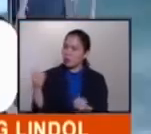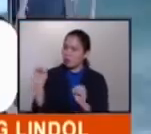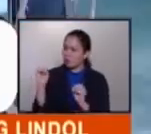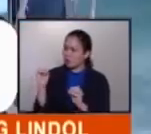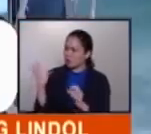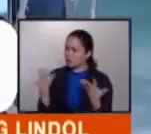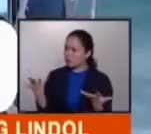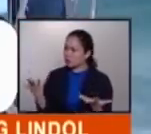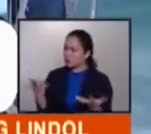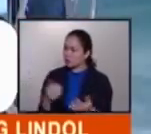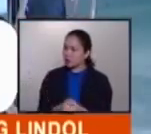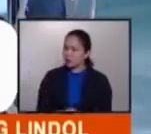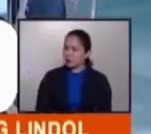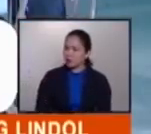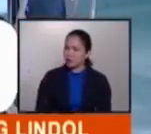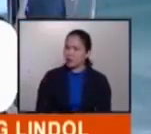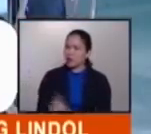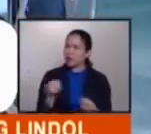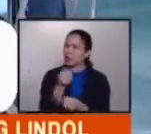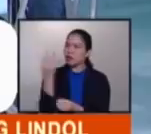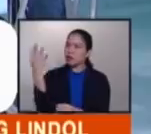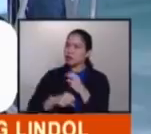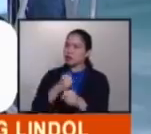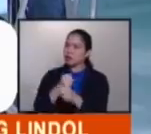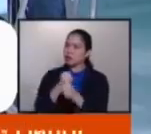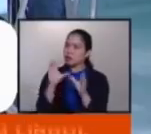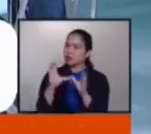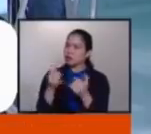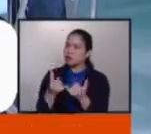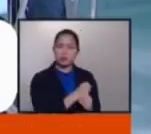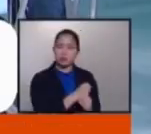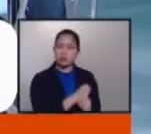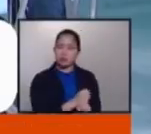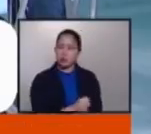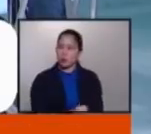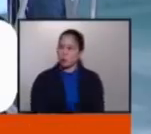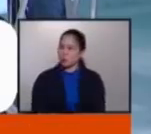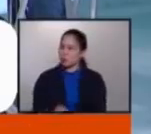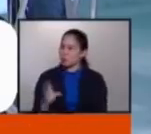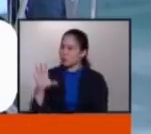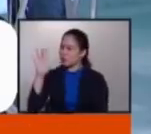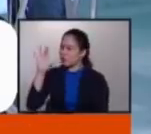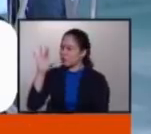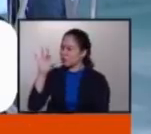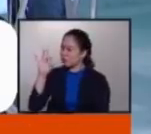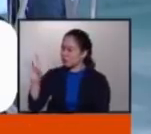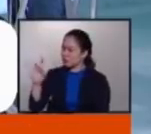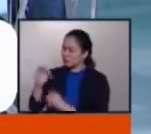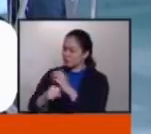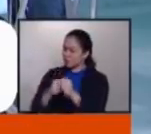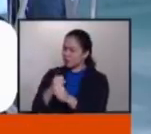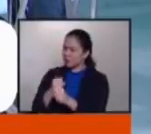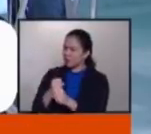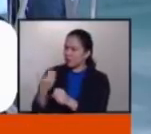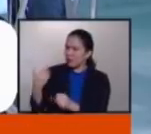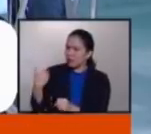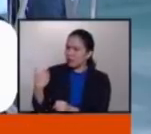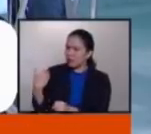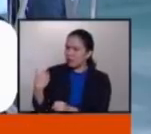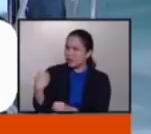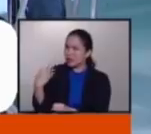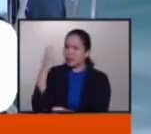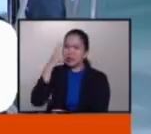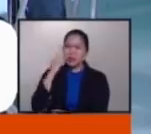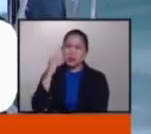pay? Ano ba kayo, sir? Ilang taon na kayo dun sa kumpanya? Mag-eaters na po. So sa 8 taon na yon, ni minsan hindi ka nakatikim ng isang